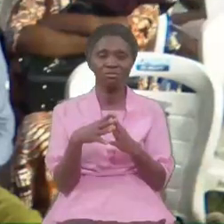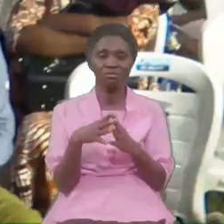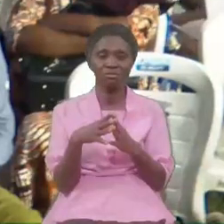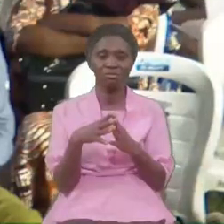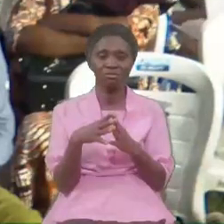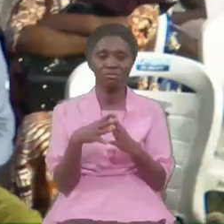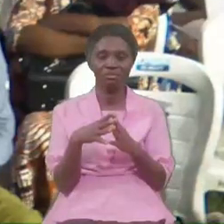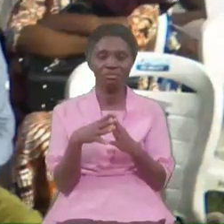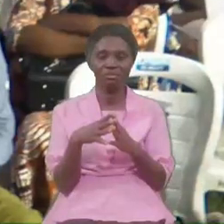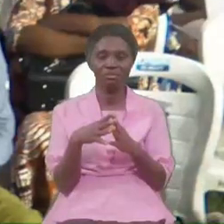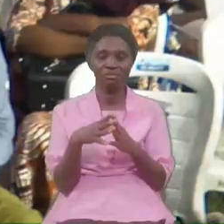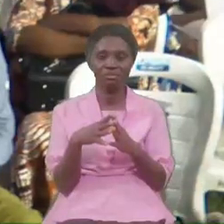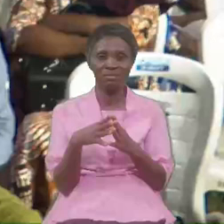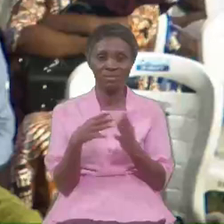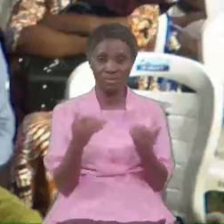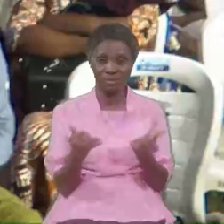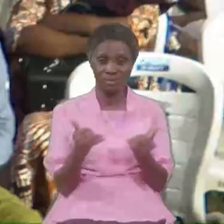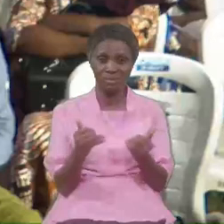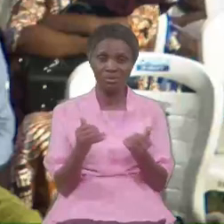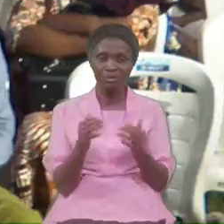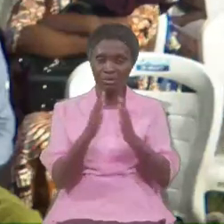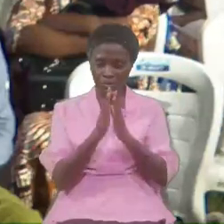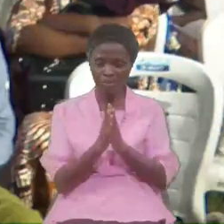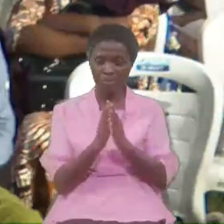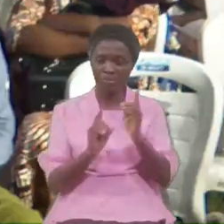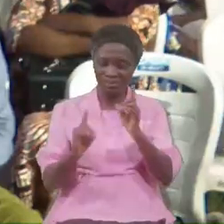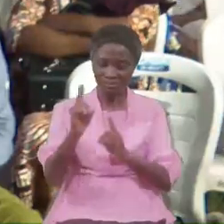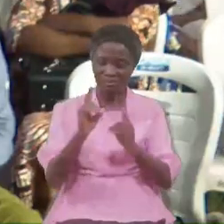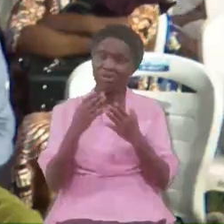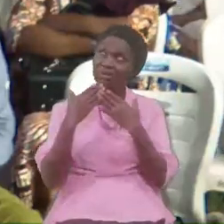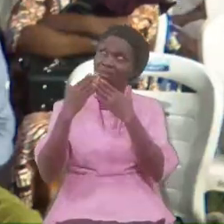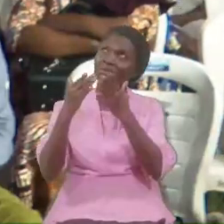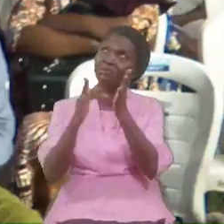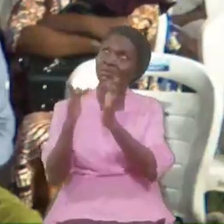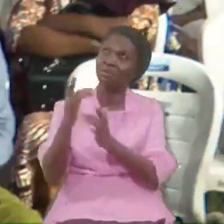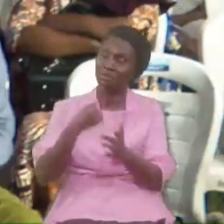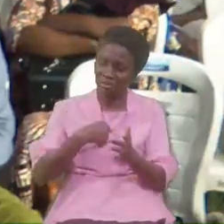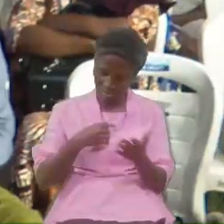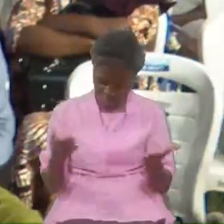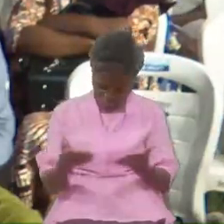Tu dis, Jésus, je suis ici.